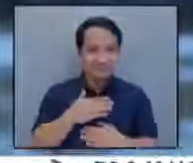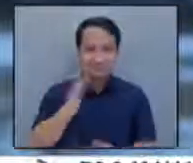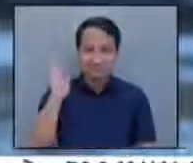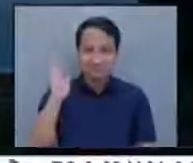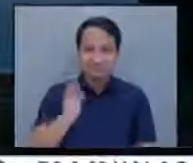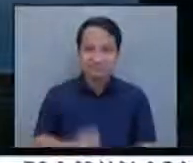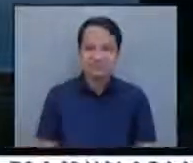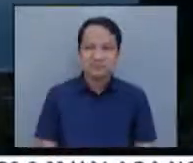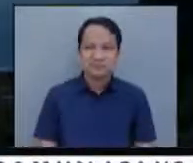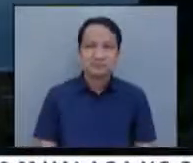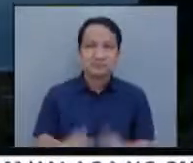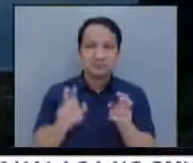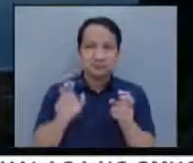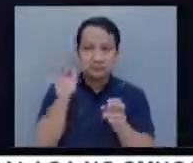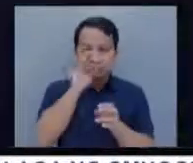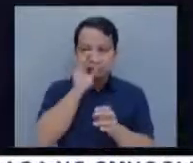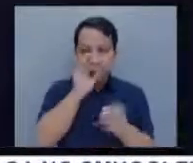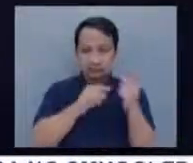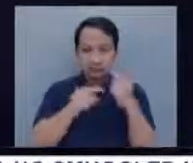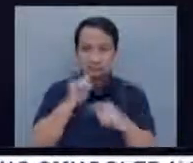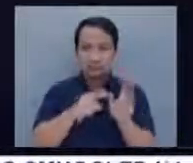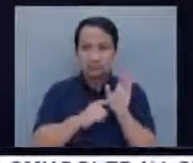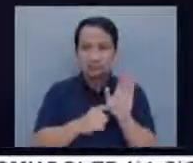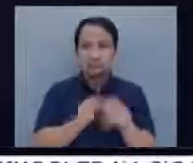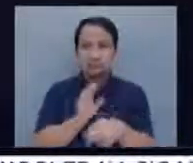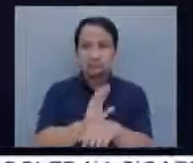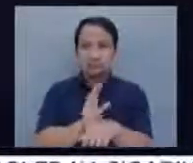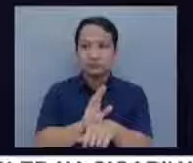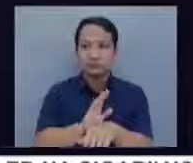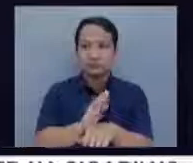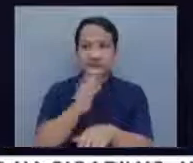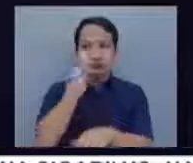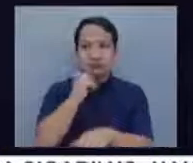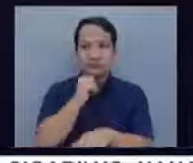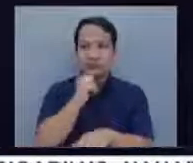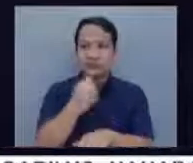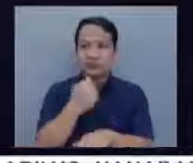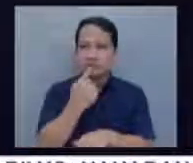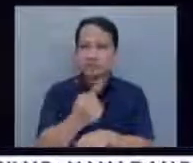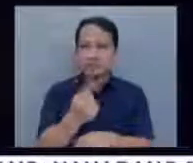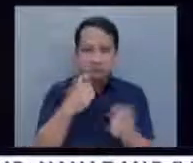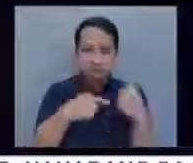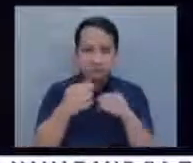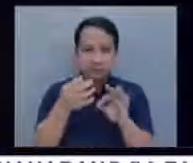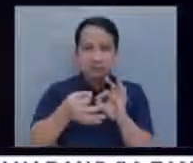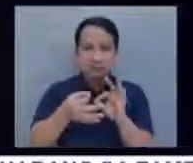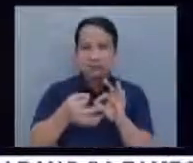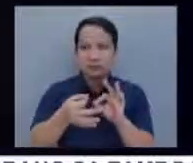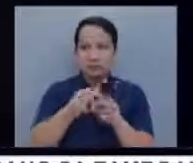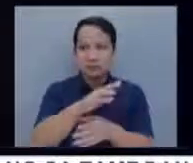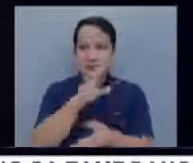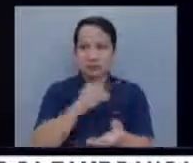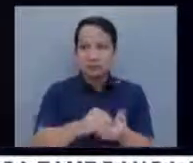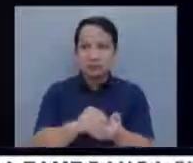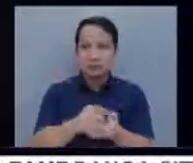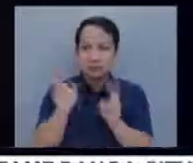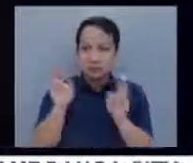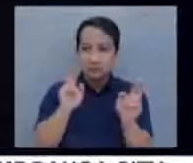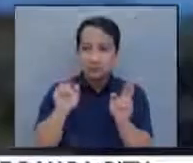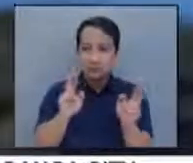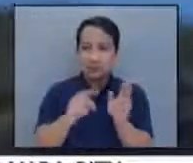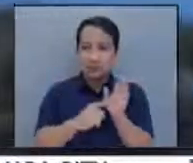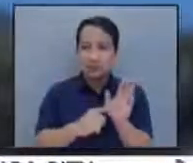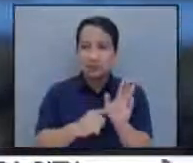first Filipino Sign Language full-length film na Bakit Di Mo Sabihin ay isa lamang sa mga pelikulang dapat nating abangan sa